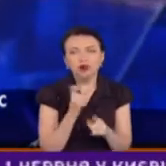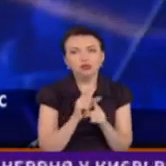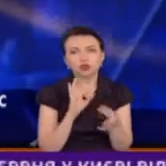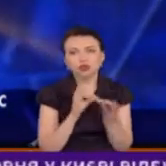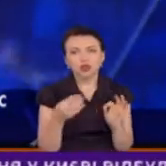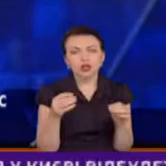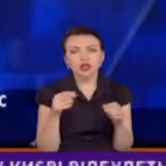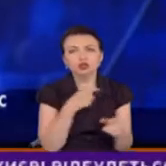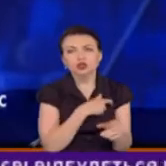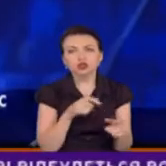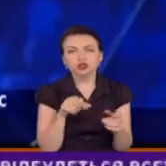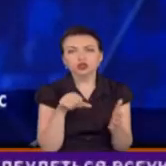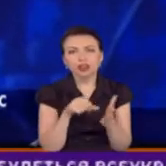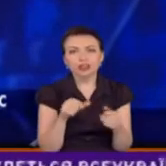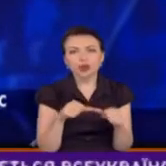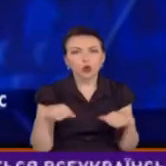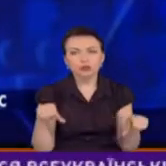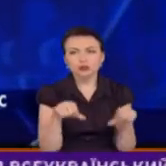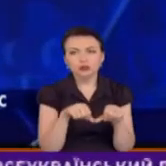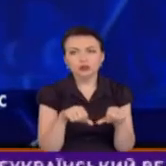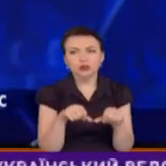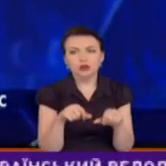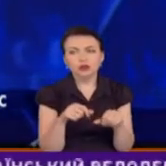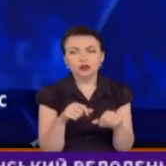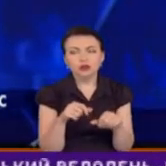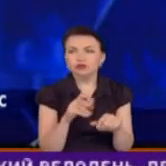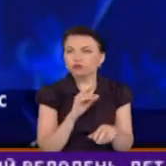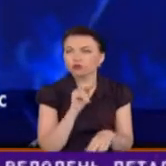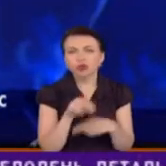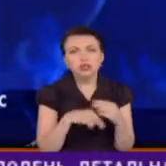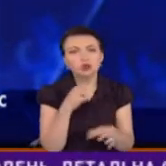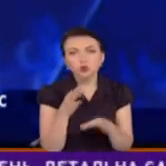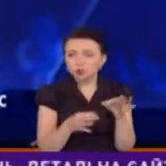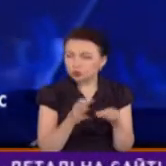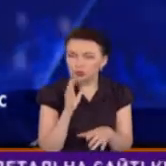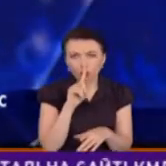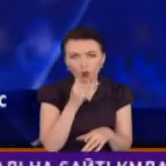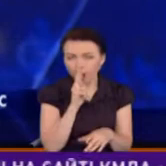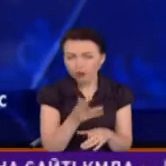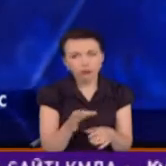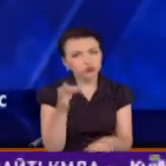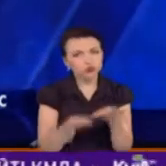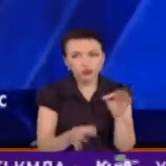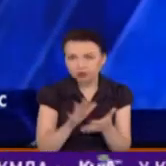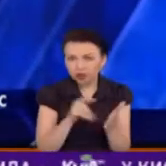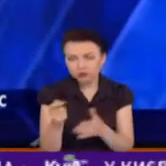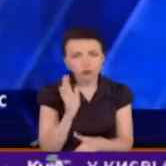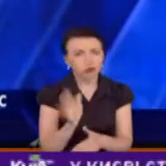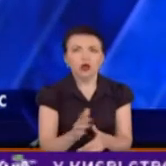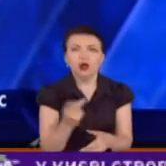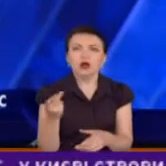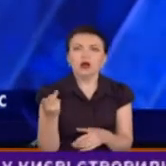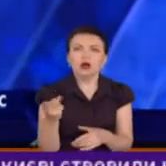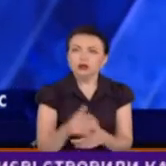члени комісії не збираються так просто покидати її, вони через суд будуть роками, можна судитися. Більш того, по двох позиціях зараз